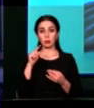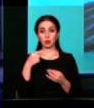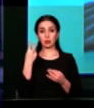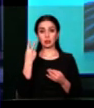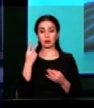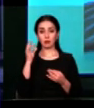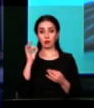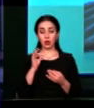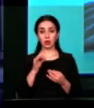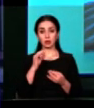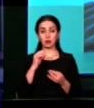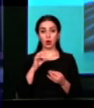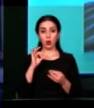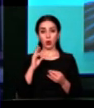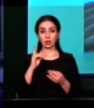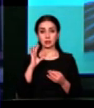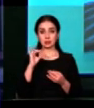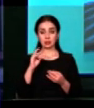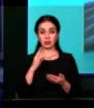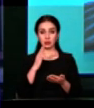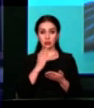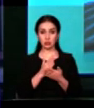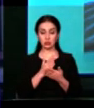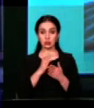20.2%ini oqsil tashkil etadi.